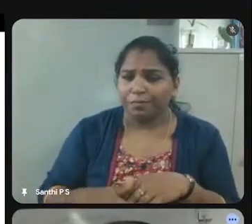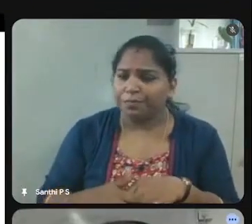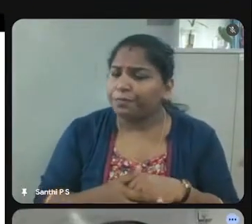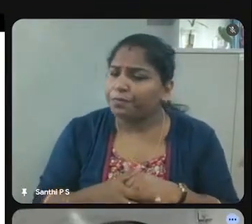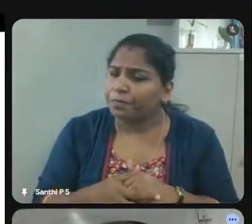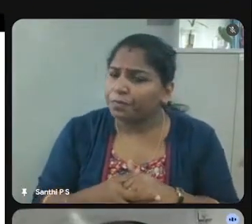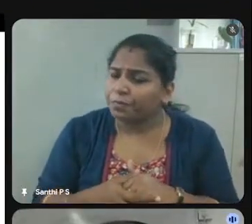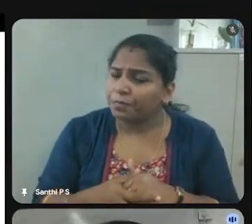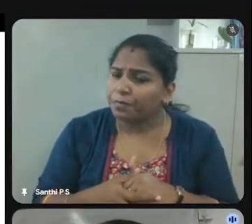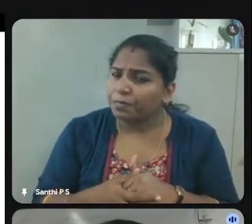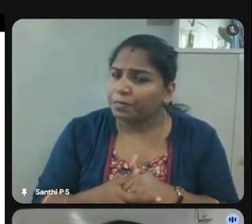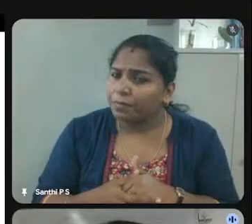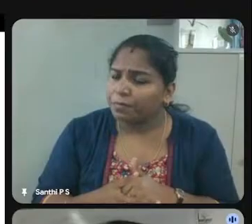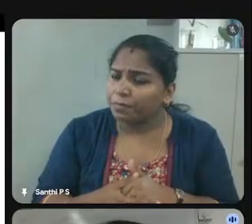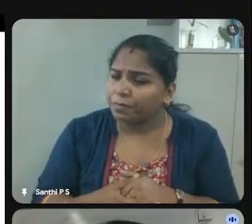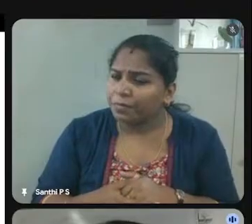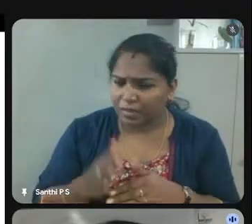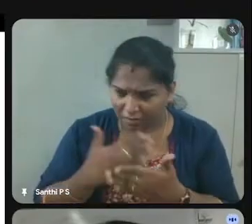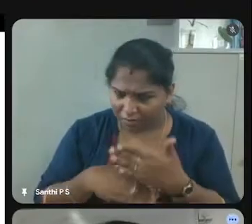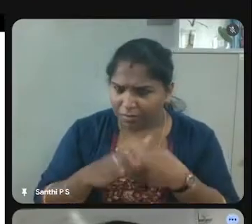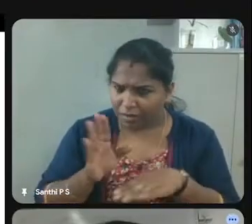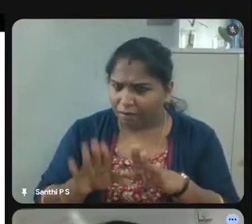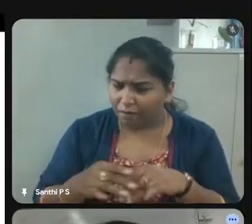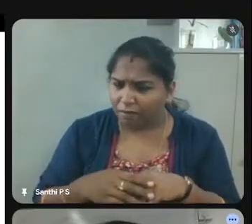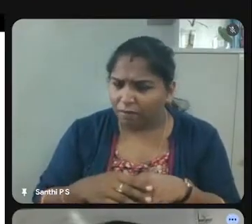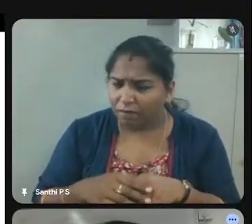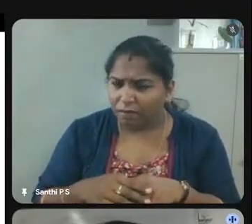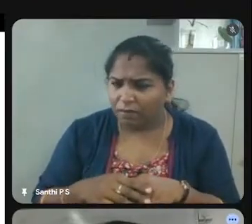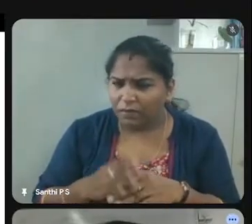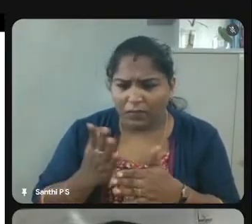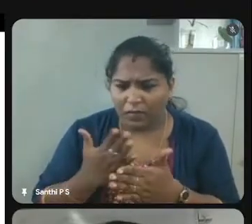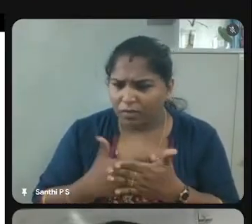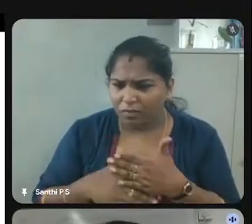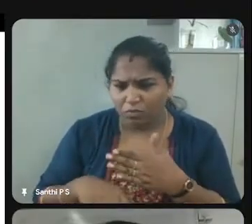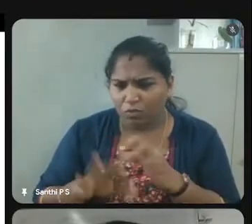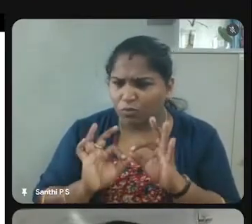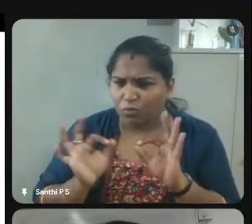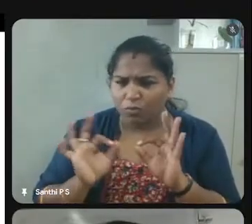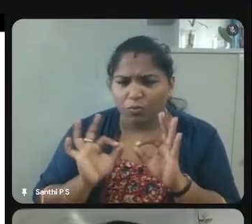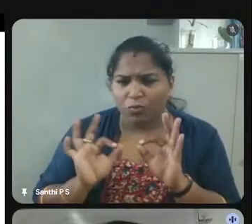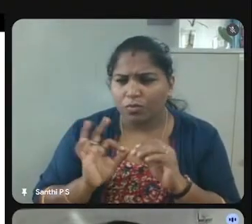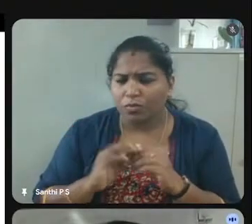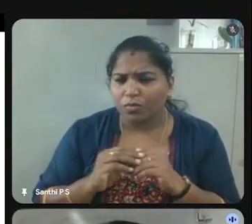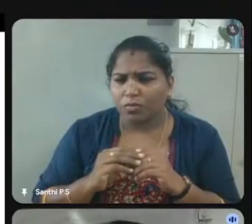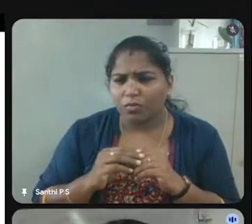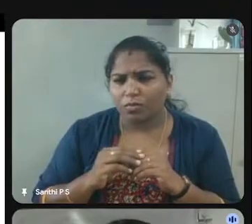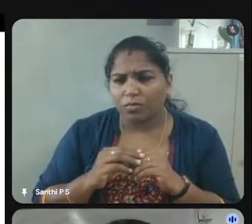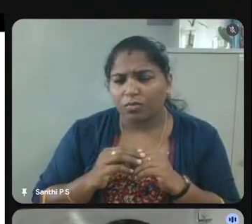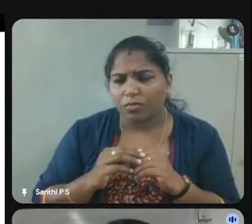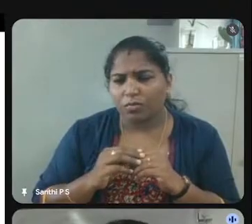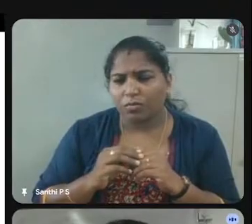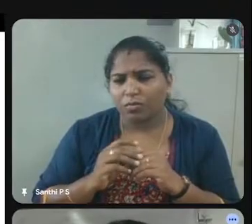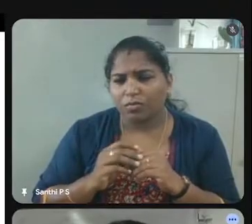ഓക്കെ. ഏതെങ്കിലും ഭിന്നശേഷിയുള്ള കുട്ടിയാണോ? ഒരു കുഴപ്പമില്ല, നോർമലാണ്. ഓക്കെ,